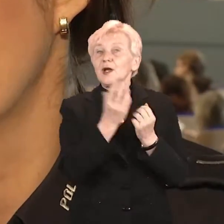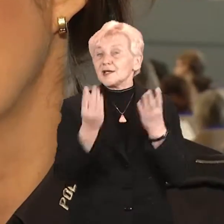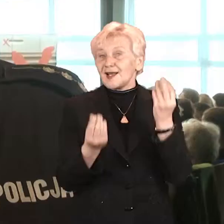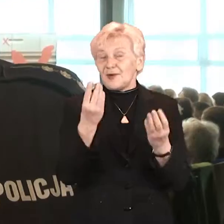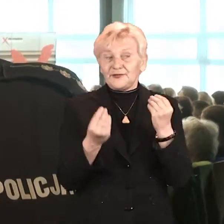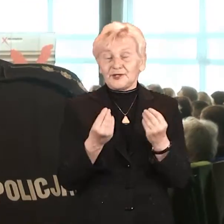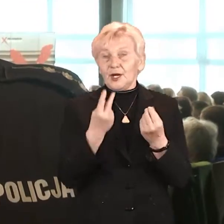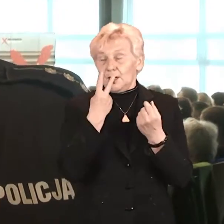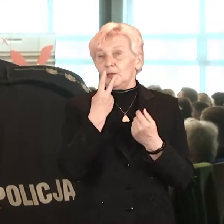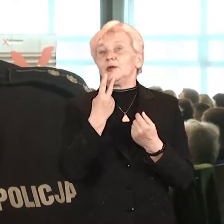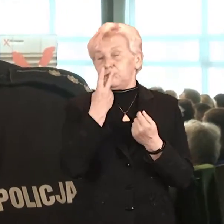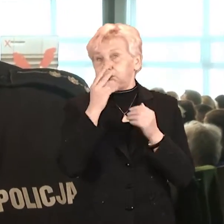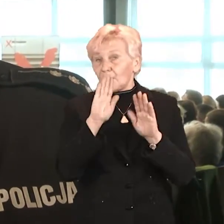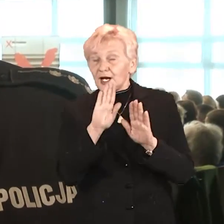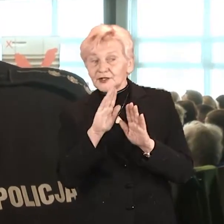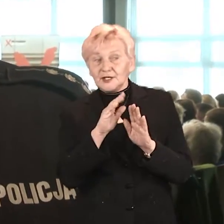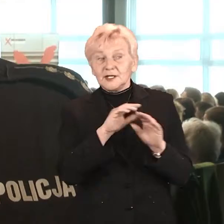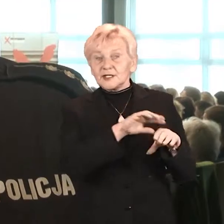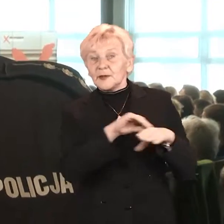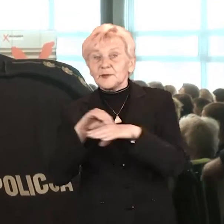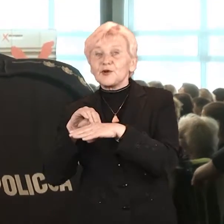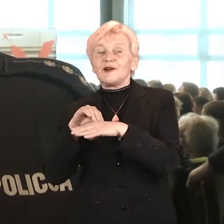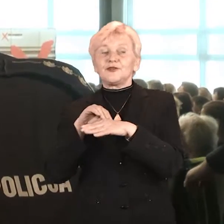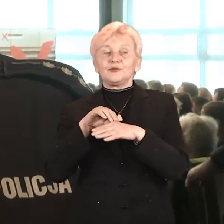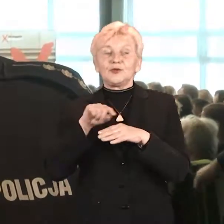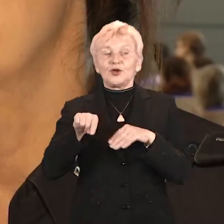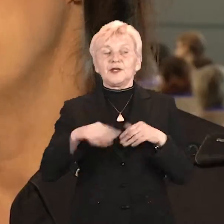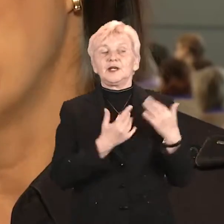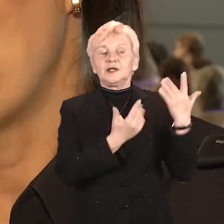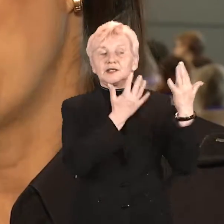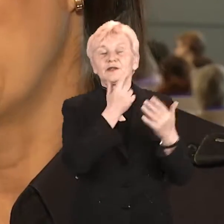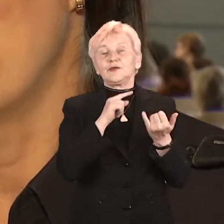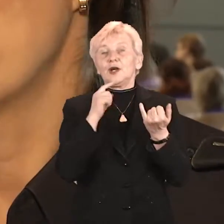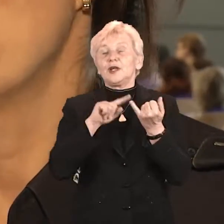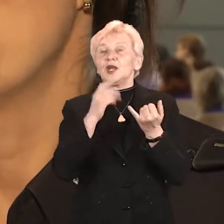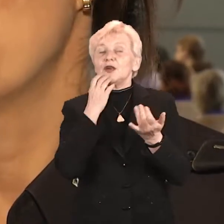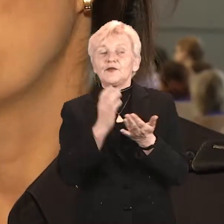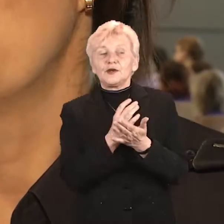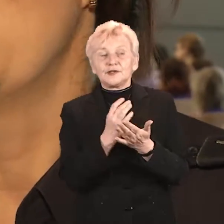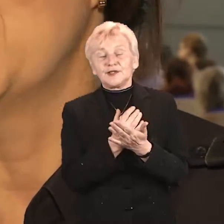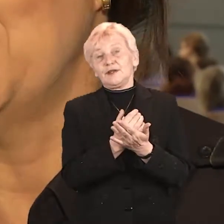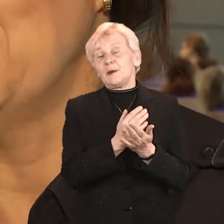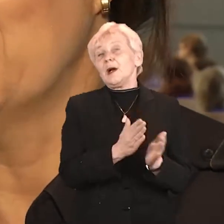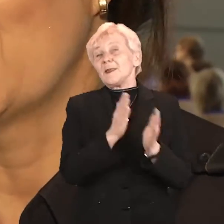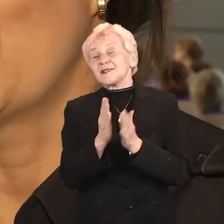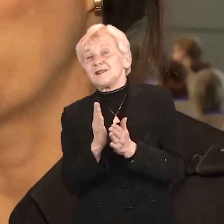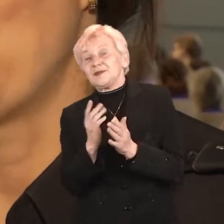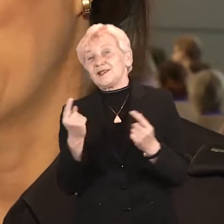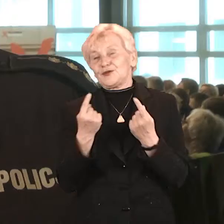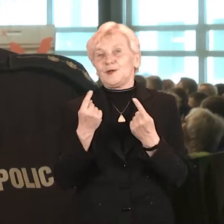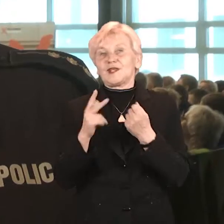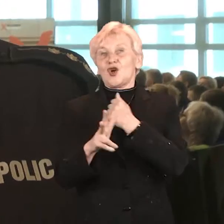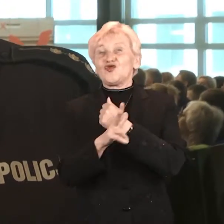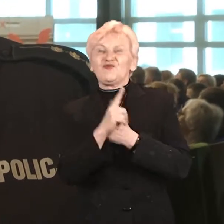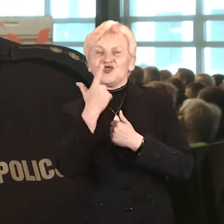te zabawki. Zaciągał je w te krzaki, dokonywał czynów pedofilnych. Kolejny przypadek. 82-letni